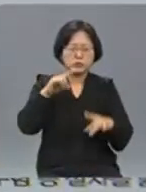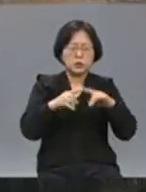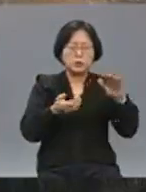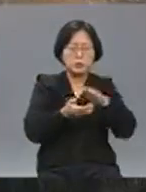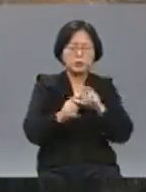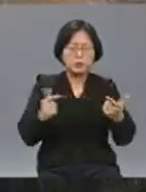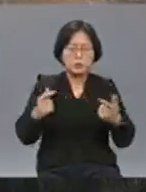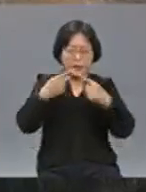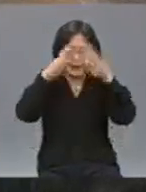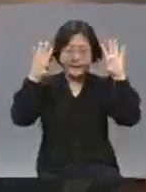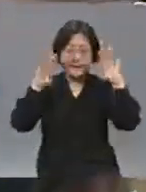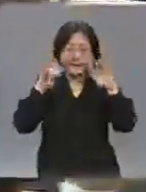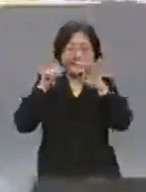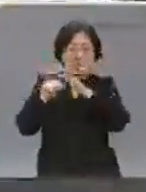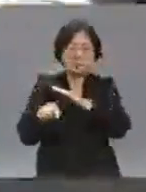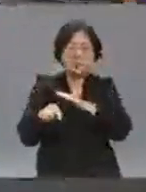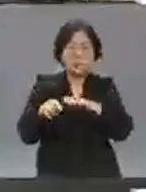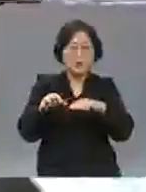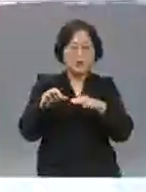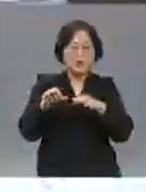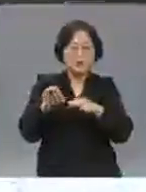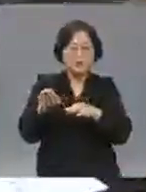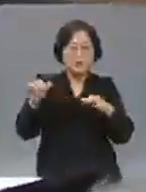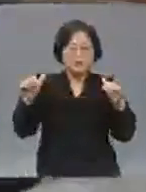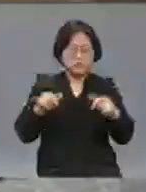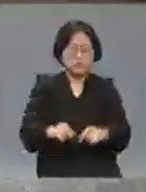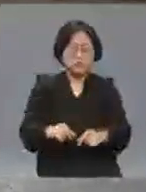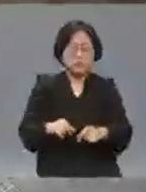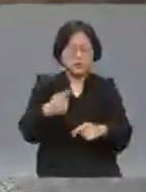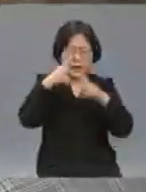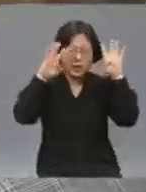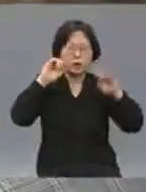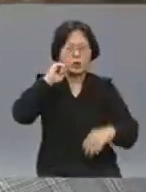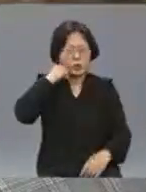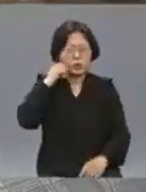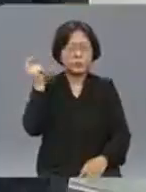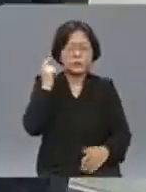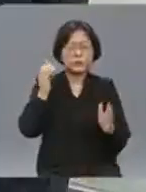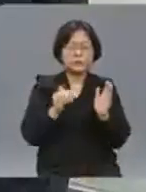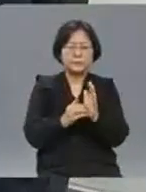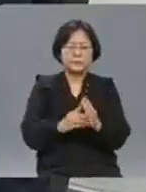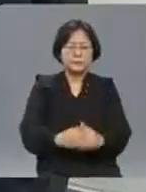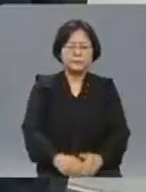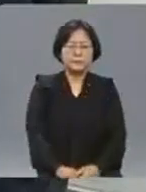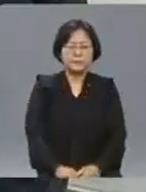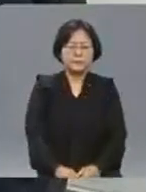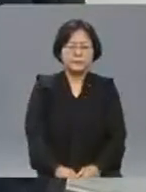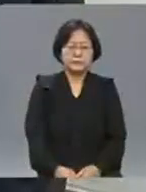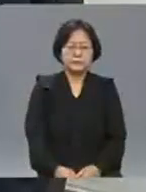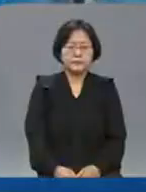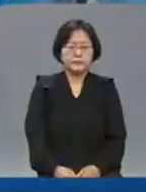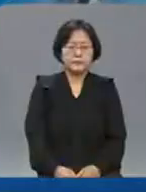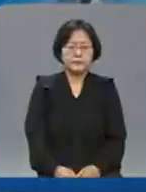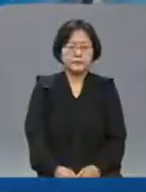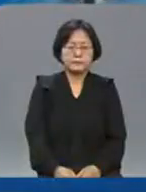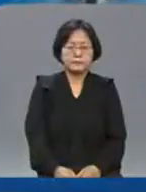앞서 한국에너지공대를 찾아 출연금 축소와 관련한 대학 측의 애로사항을 들었습니다.